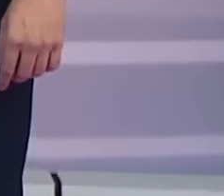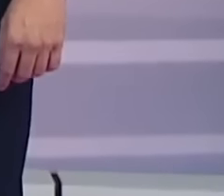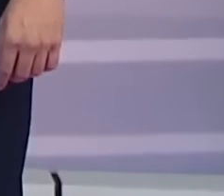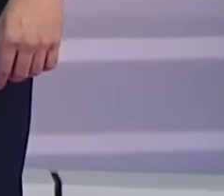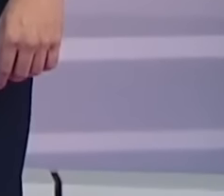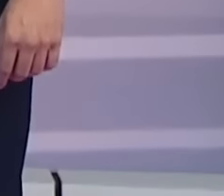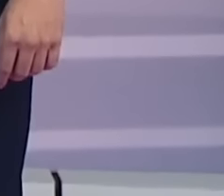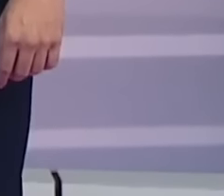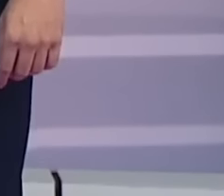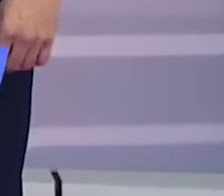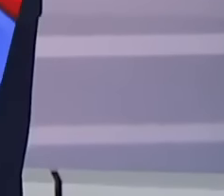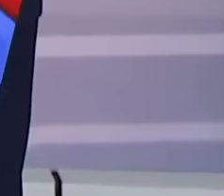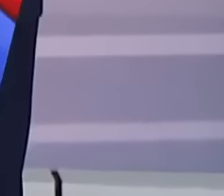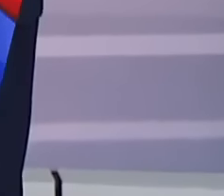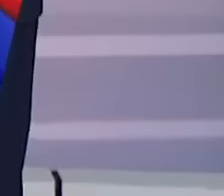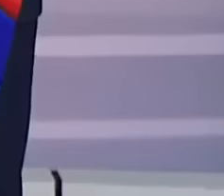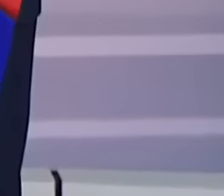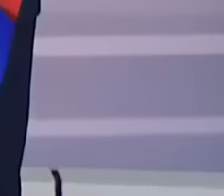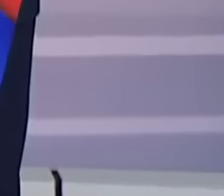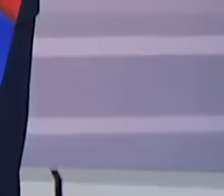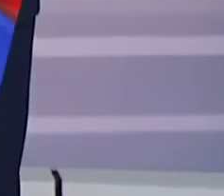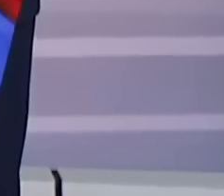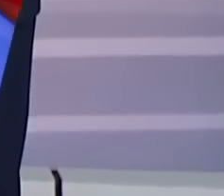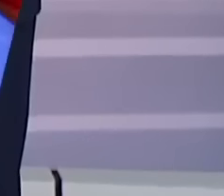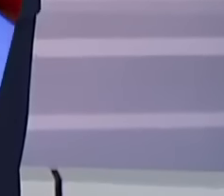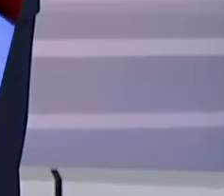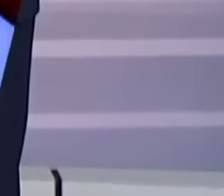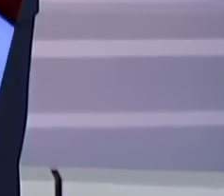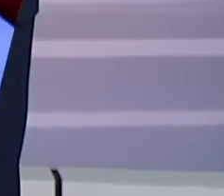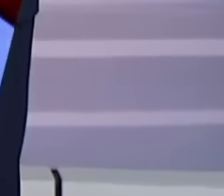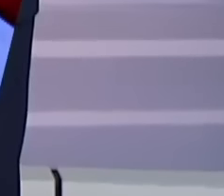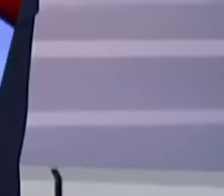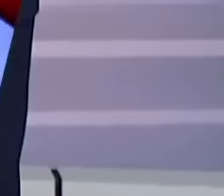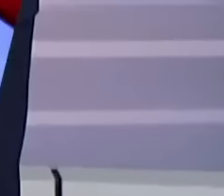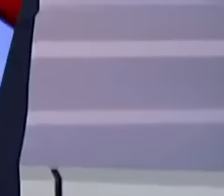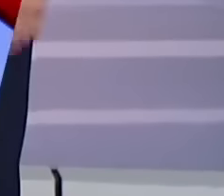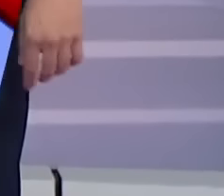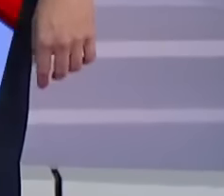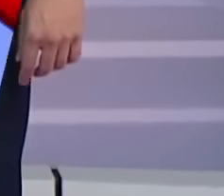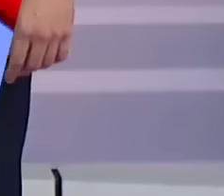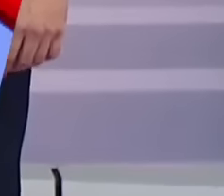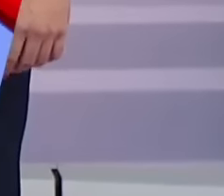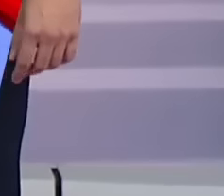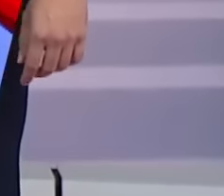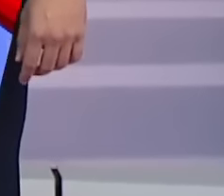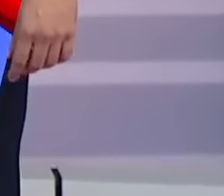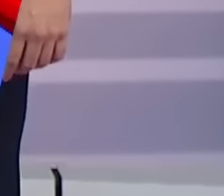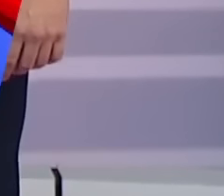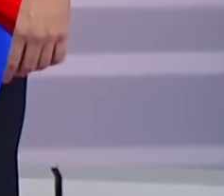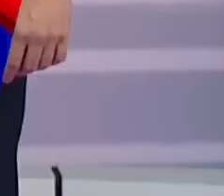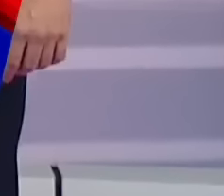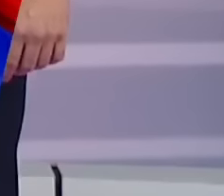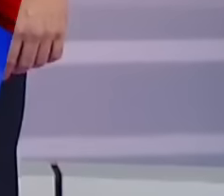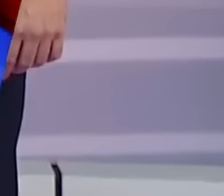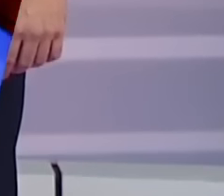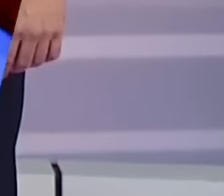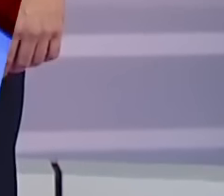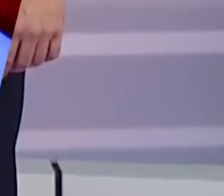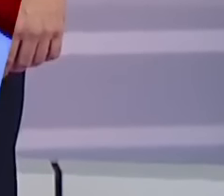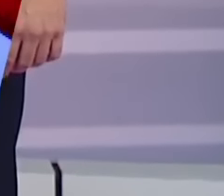At yan po ang mga balita ngayong Lunes. Ako po si Vicky Morales. Ako po si Pia Arcangel. Para sa mas malaking misyon, para sa mas malawak